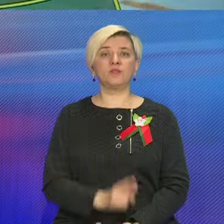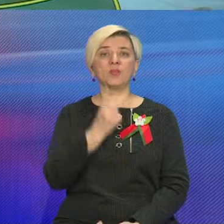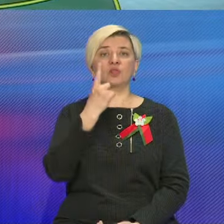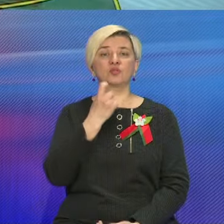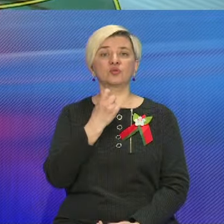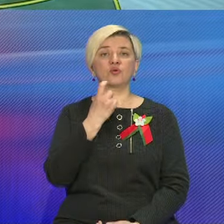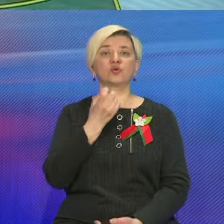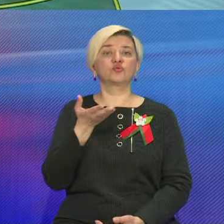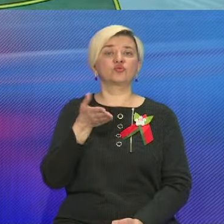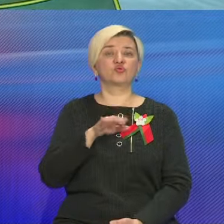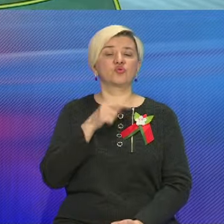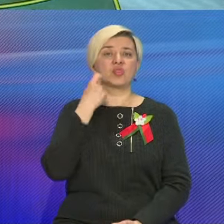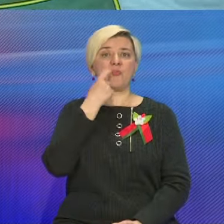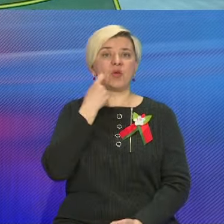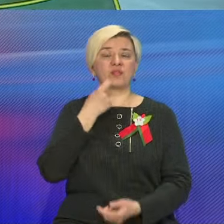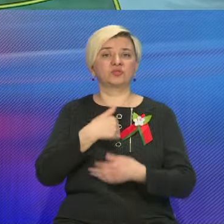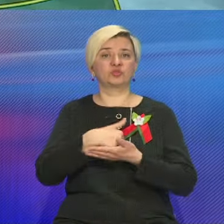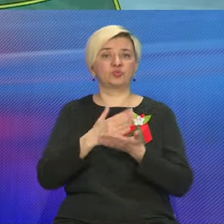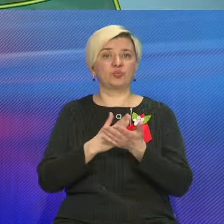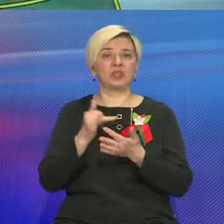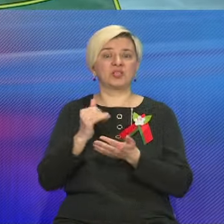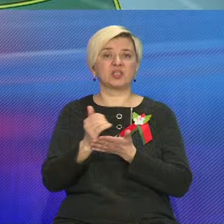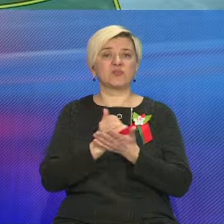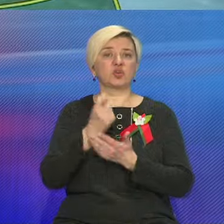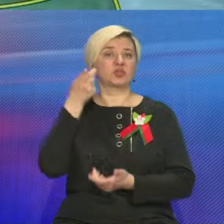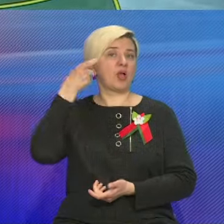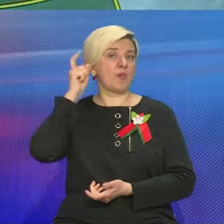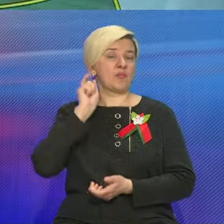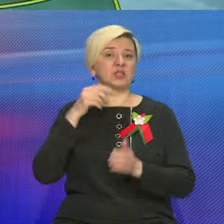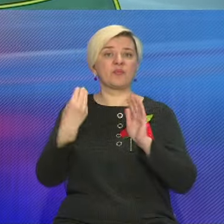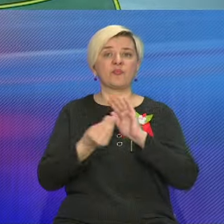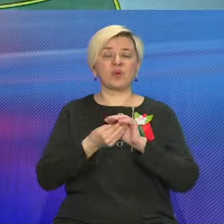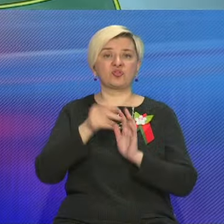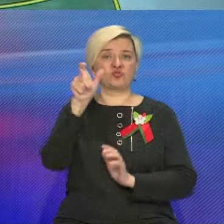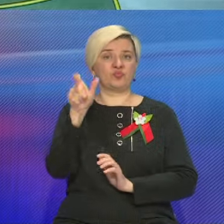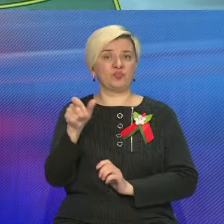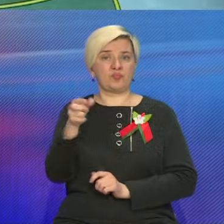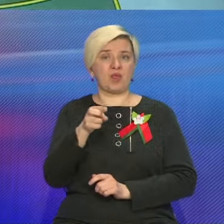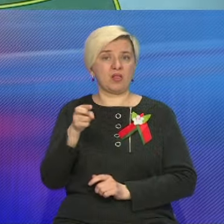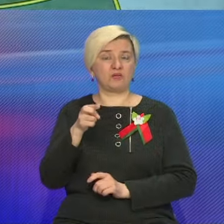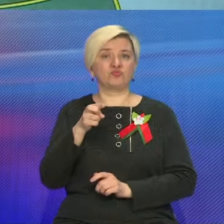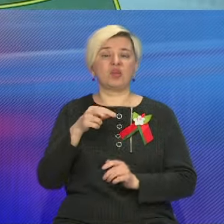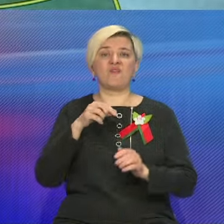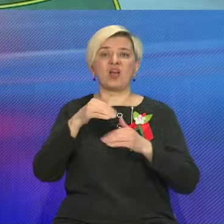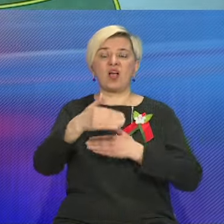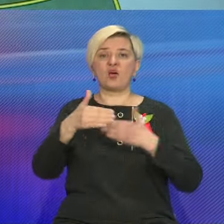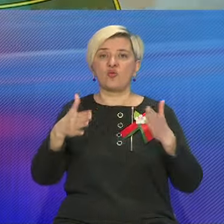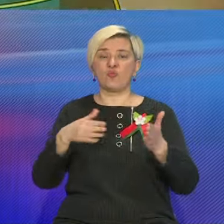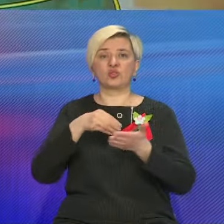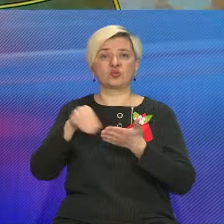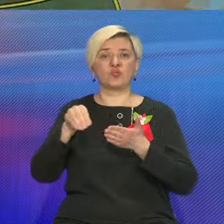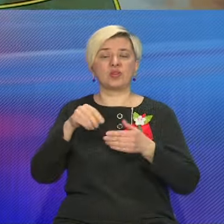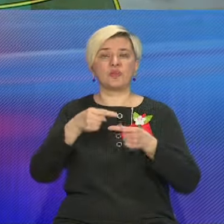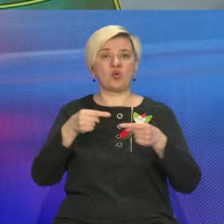111 стоматологічних інструментів і запчасток до слухових апаратів сховав білорус у коробках з набитим товаром. Тепер громадянин